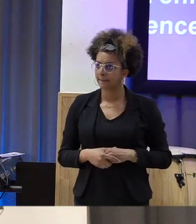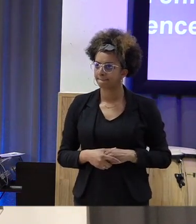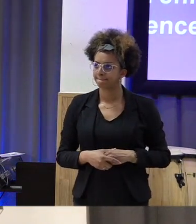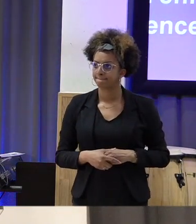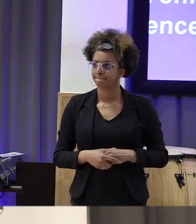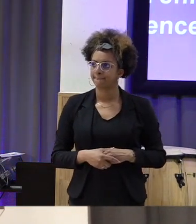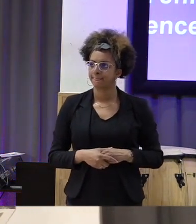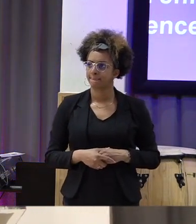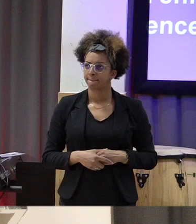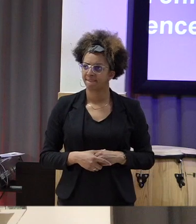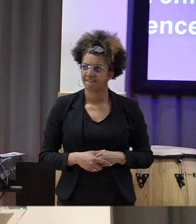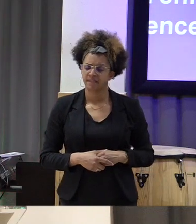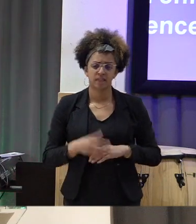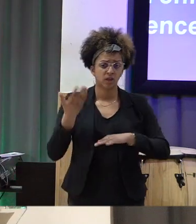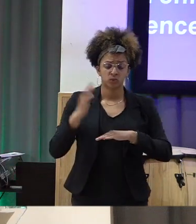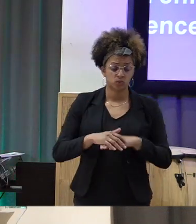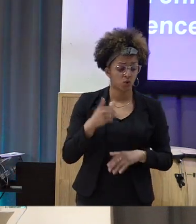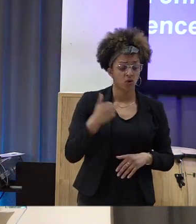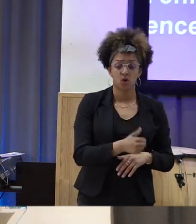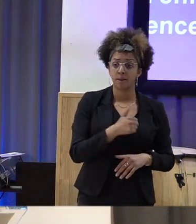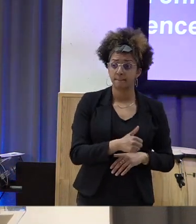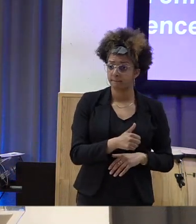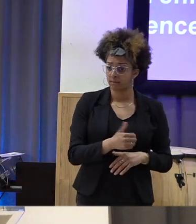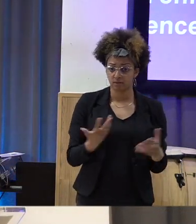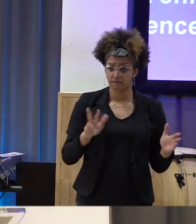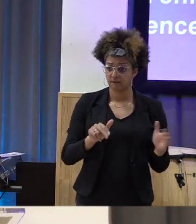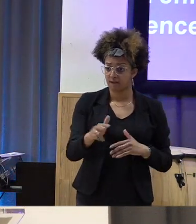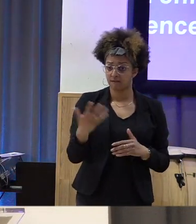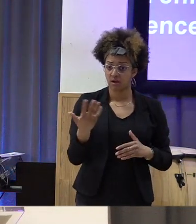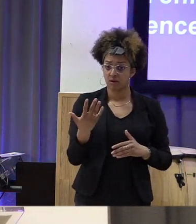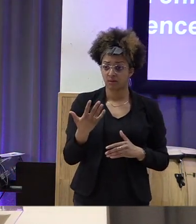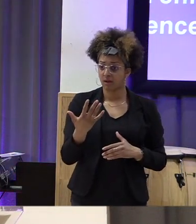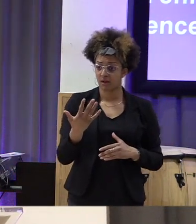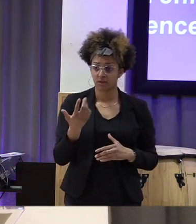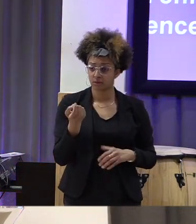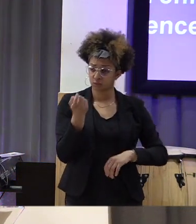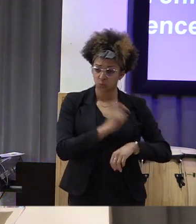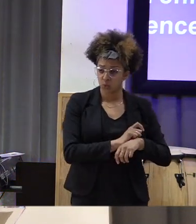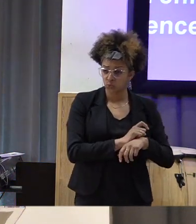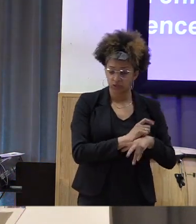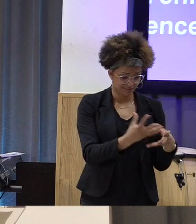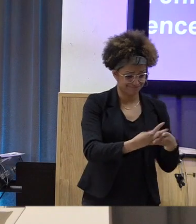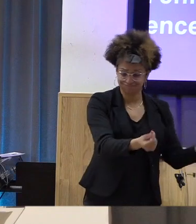la subite destruction qui viendra sur eux.